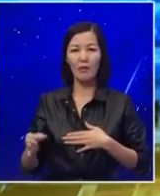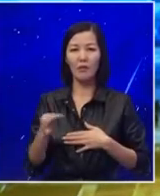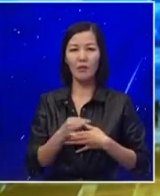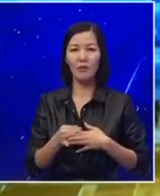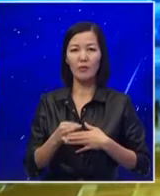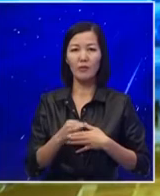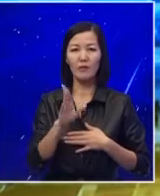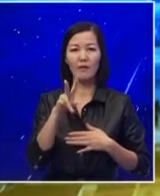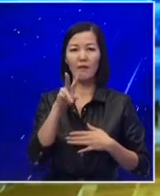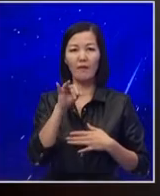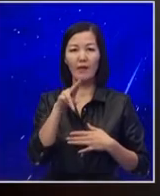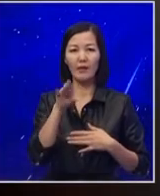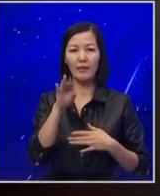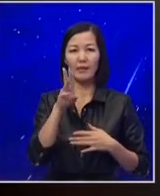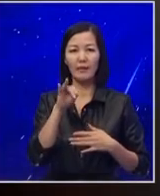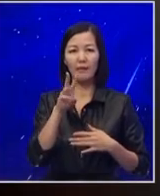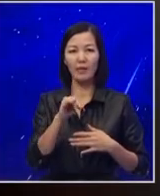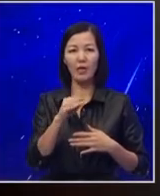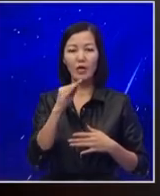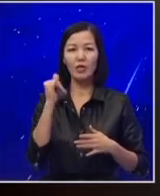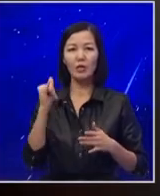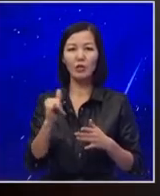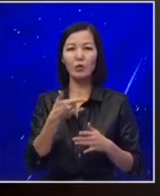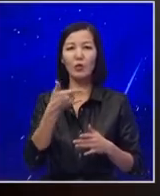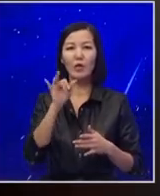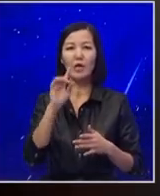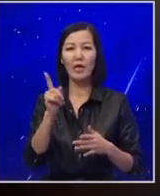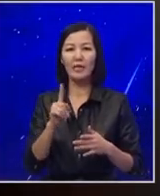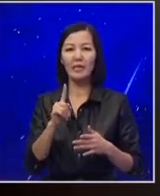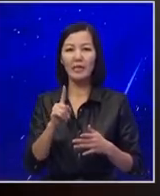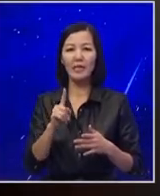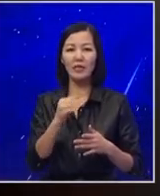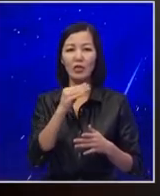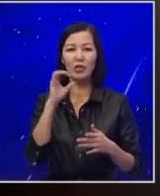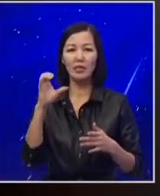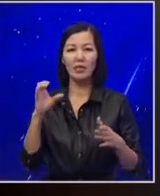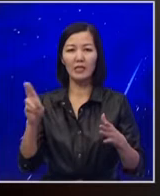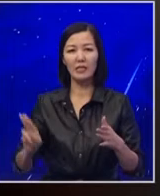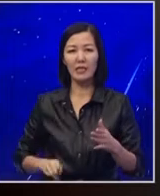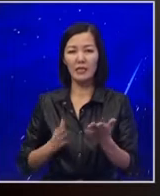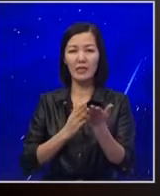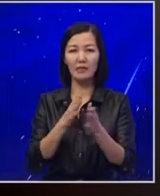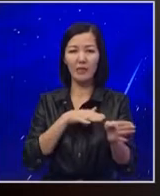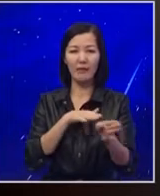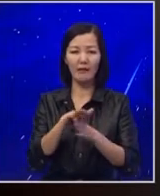Владимир Тоқтасынов, бұған дейін облыстық газ жауапкершілігі шектеулі серіктестігін директорын қызметін атқарды.